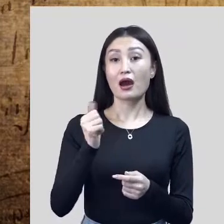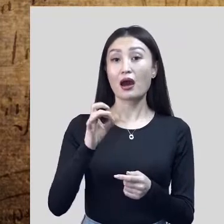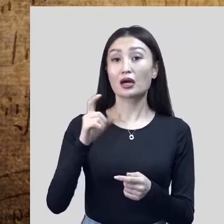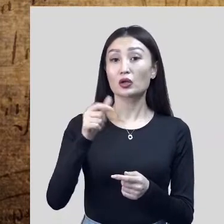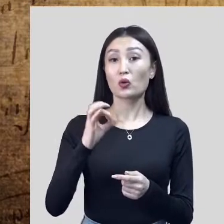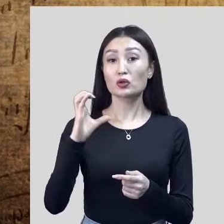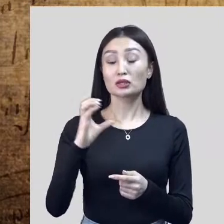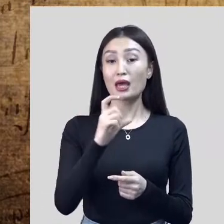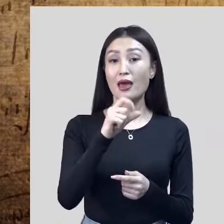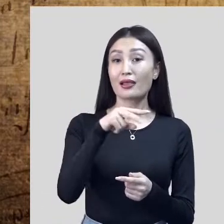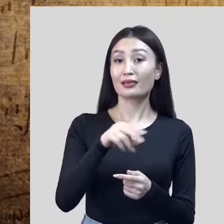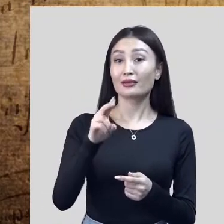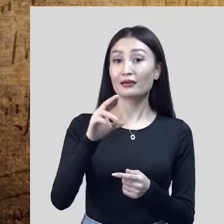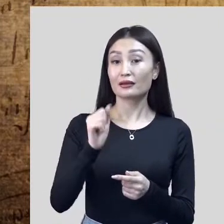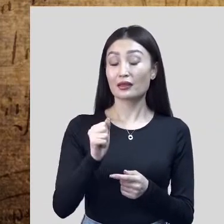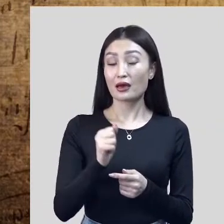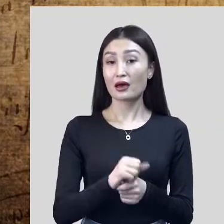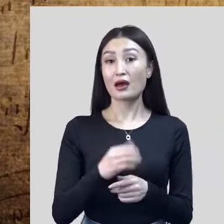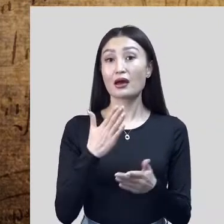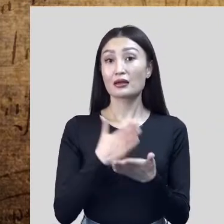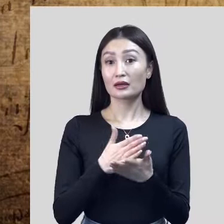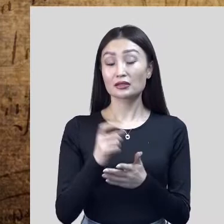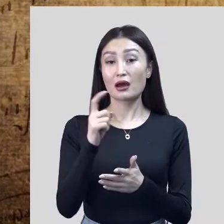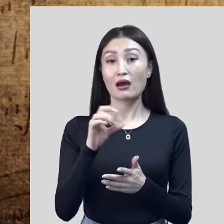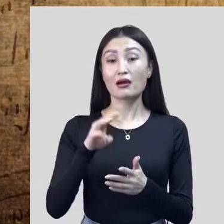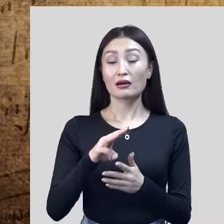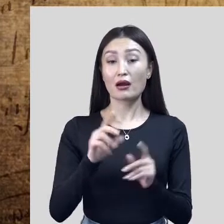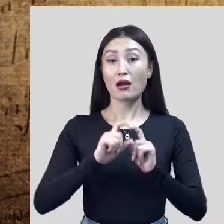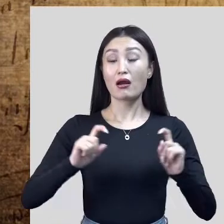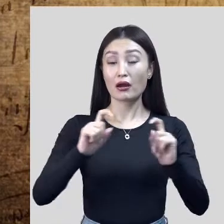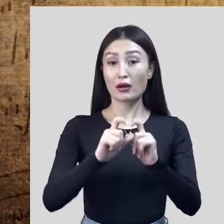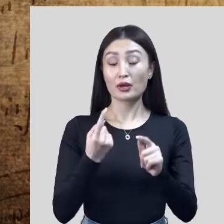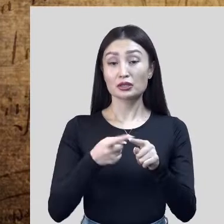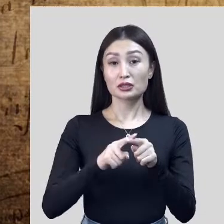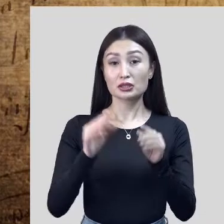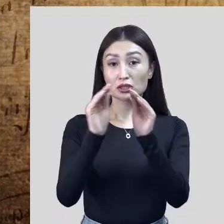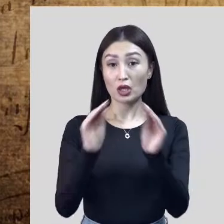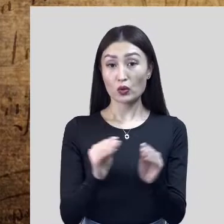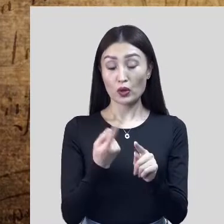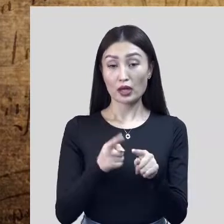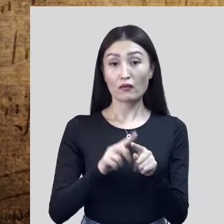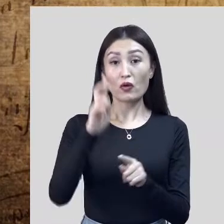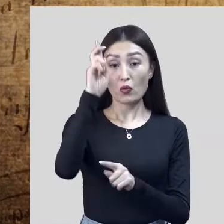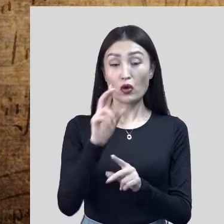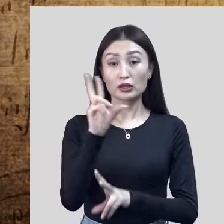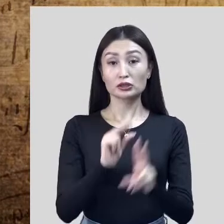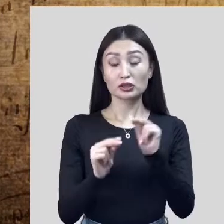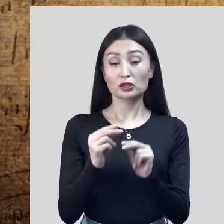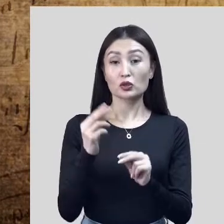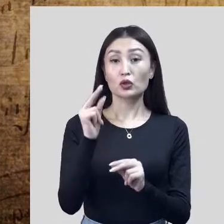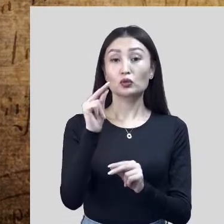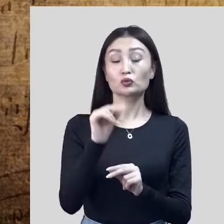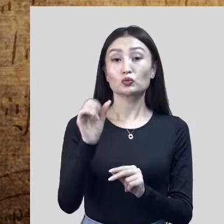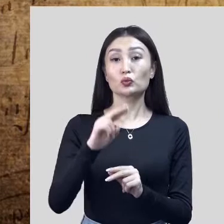Аргосом и Элида, где в Олимпии находился храм Зевса со статуей этого бога, которая считалась одним из чудес